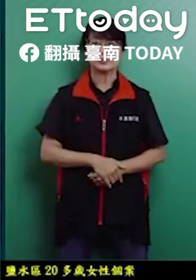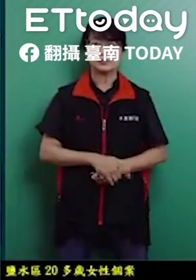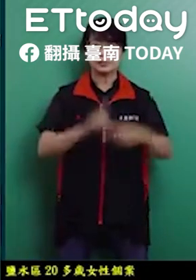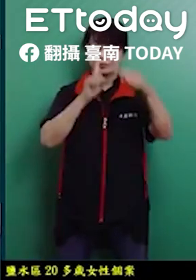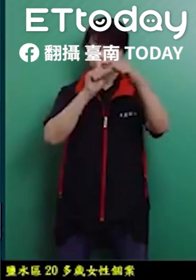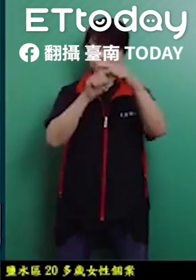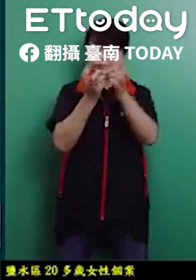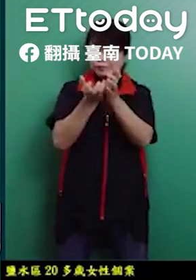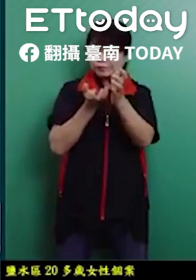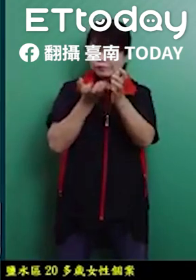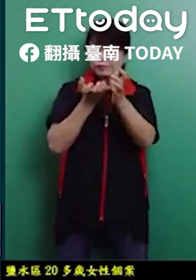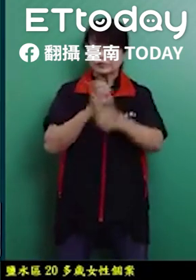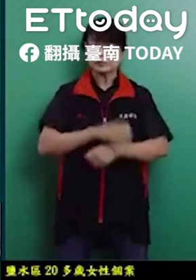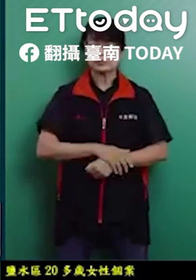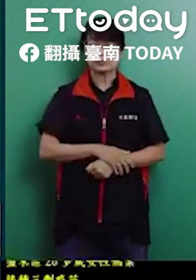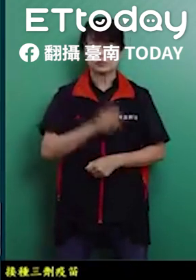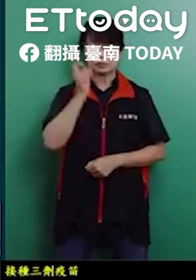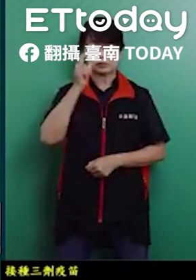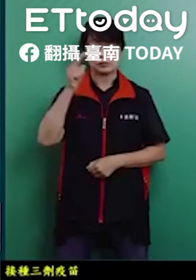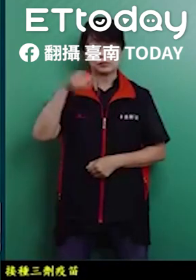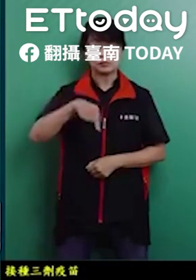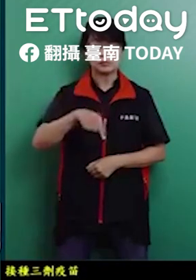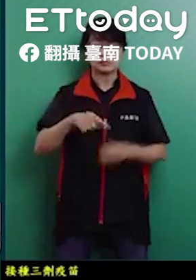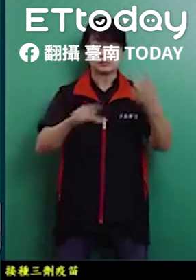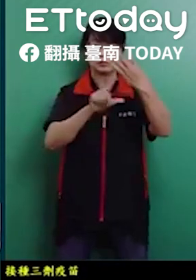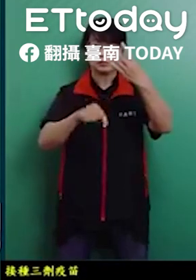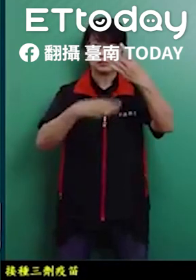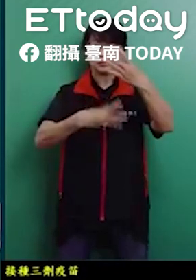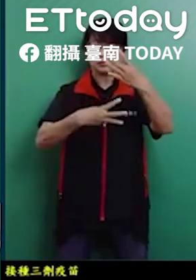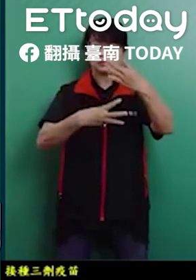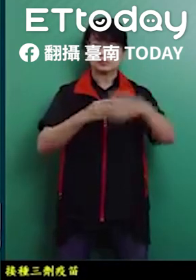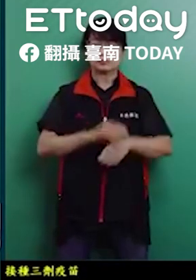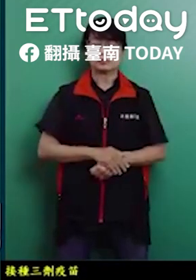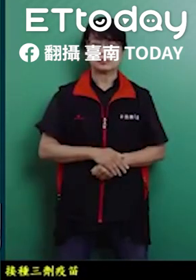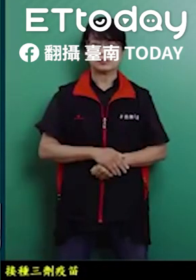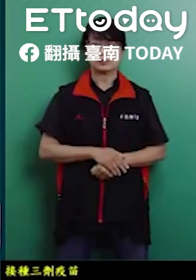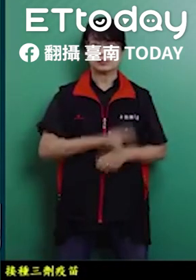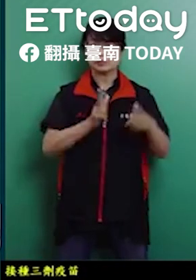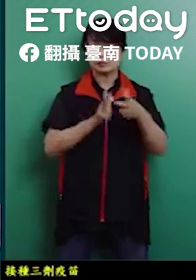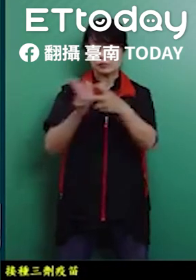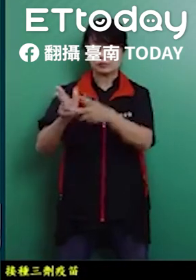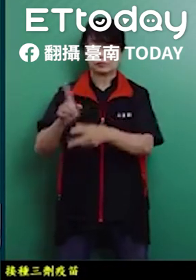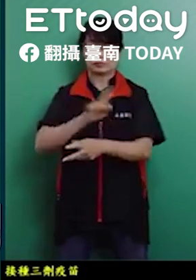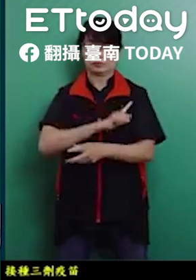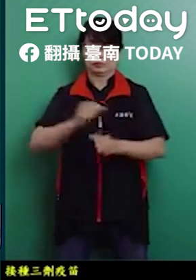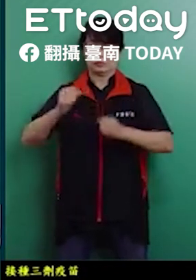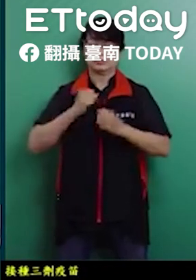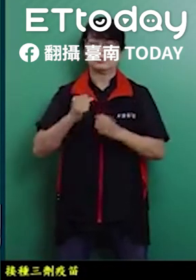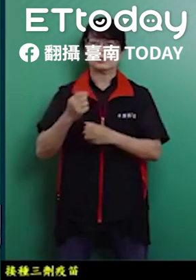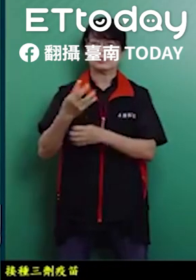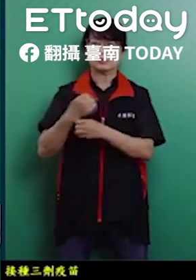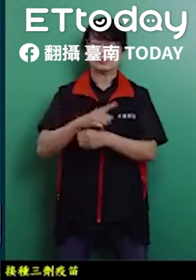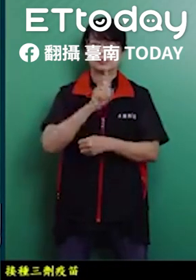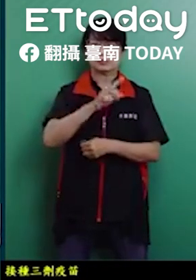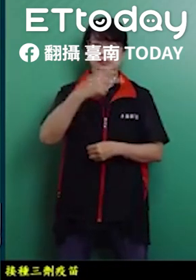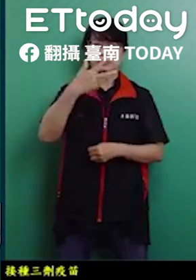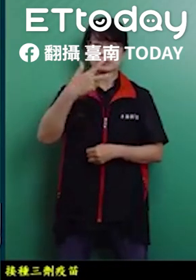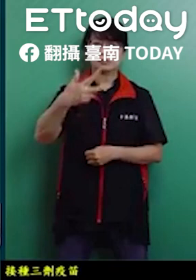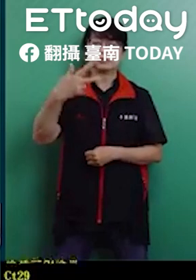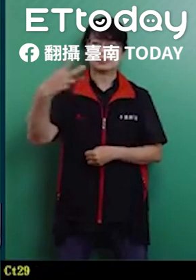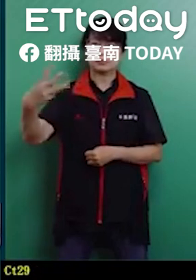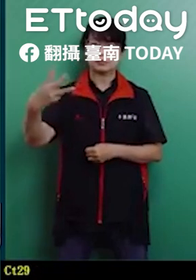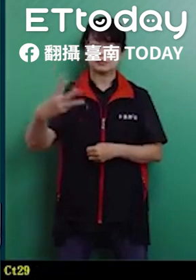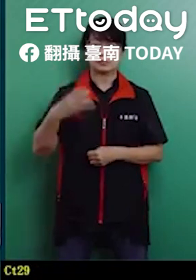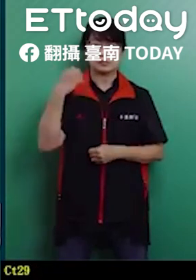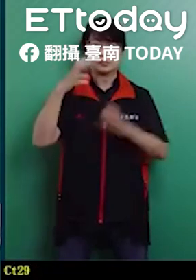前，台南并唯一的足迹就是4月3号搭台铁自强号172班次。从新营